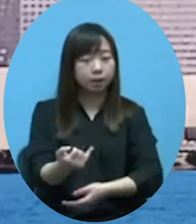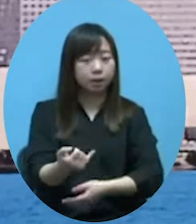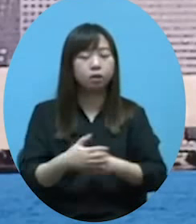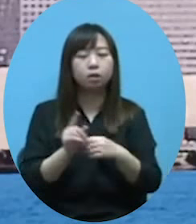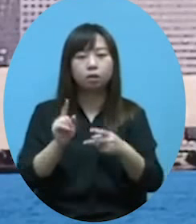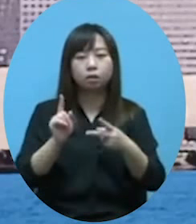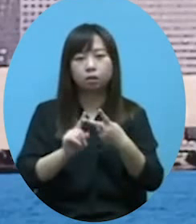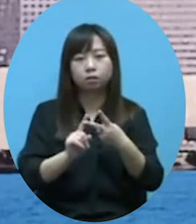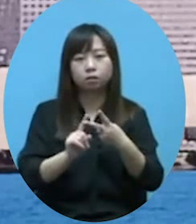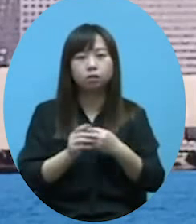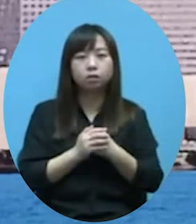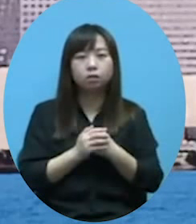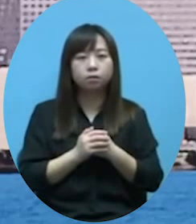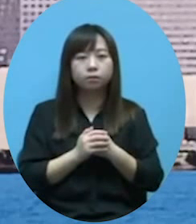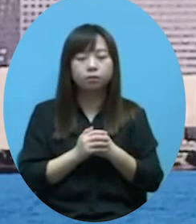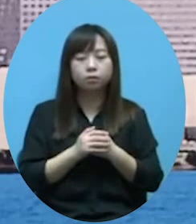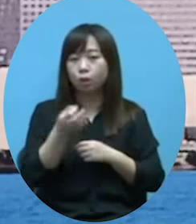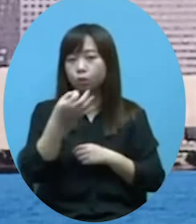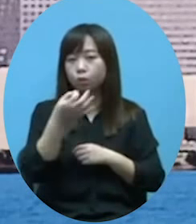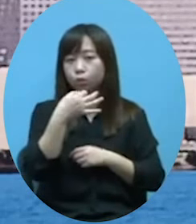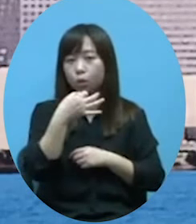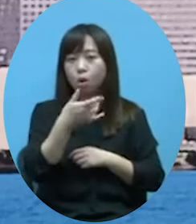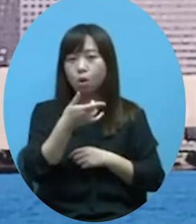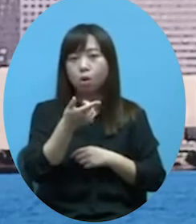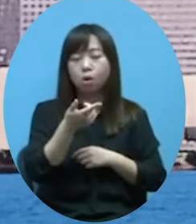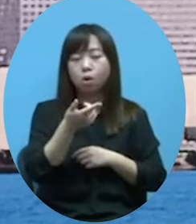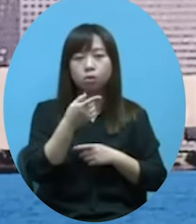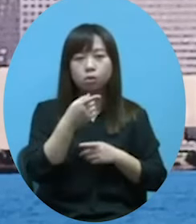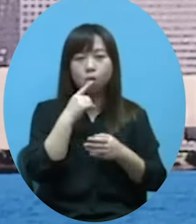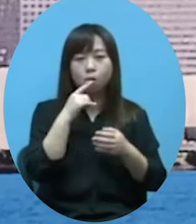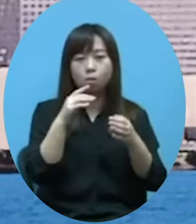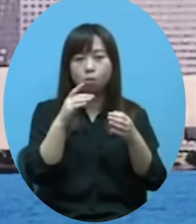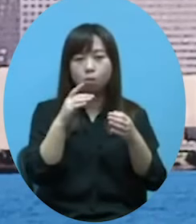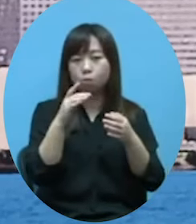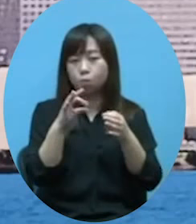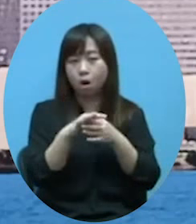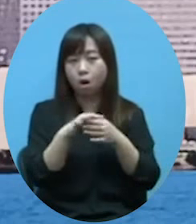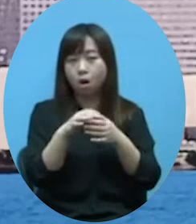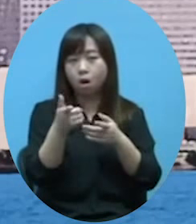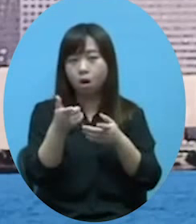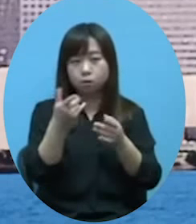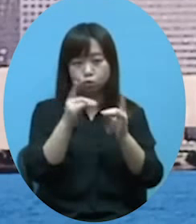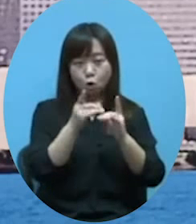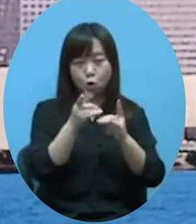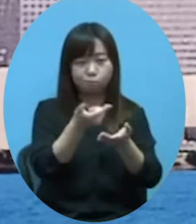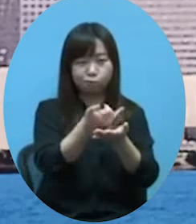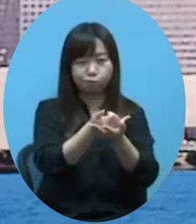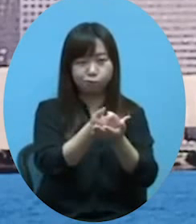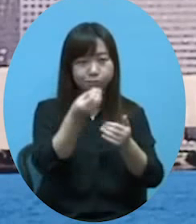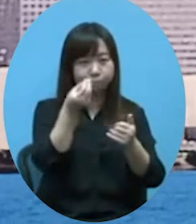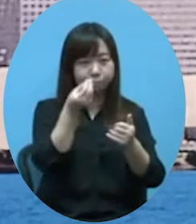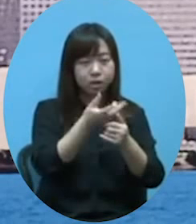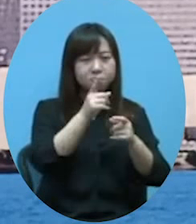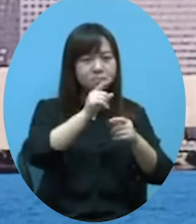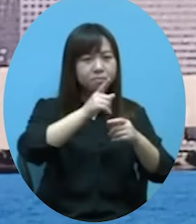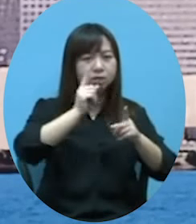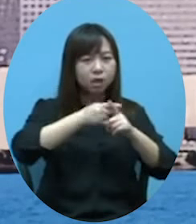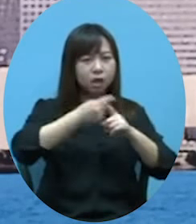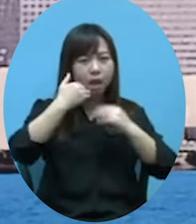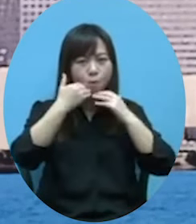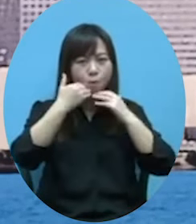第二就是藥主要是用作臨床測試會希望用在哪一類的